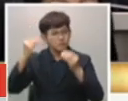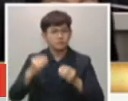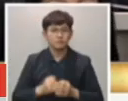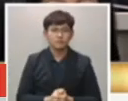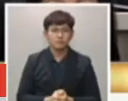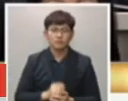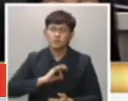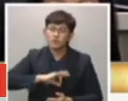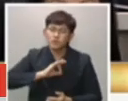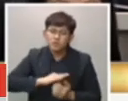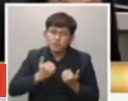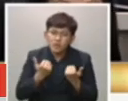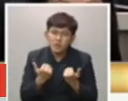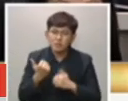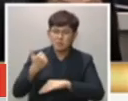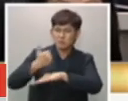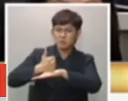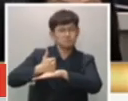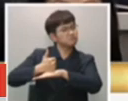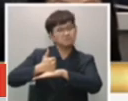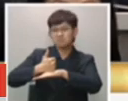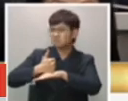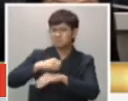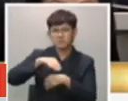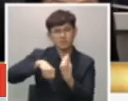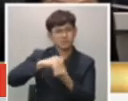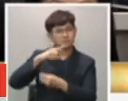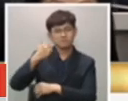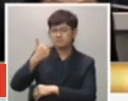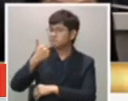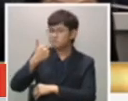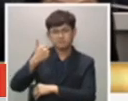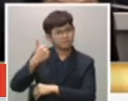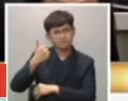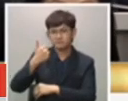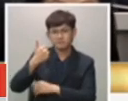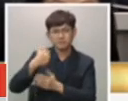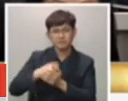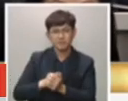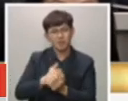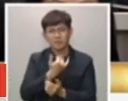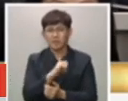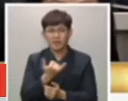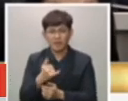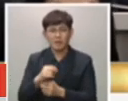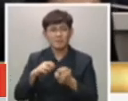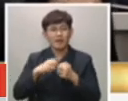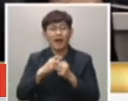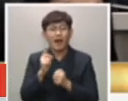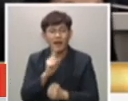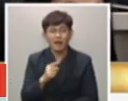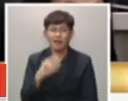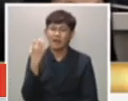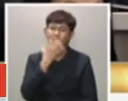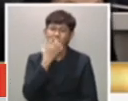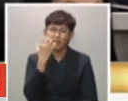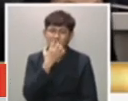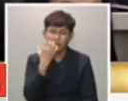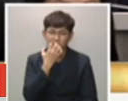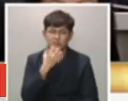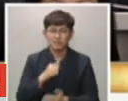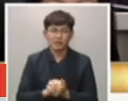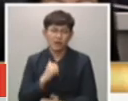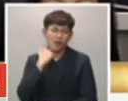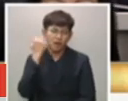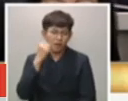กับภาวะการเป็นผู้นำโดยเฉพาะในด้านเศรษฐกิจบางครั้งลามไปถึงตลบขบขันอับ